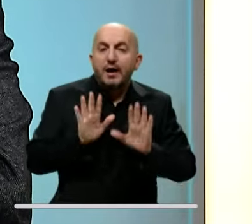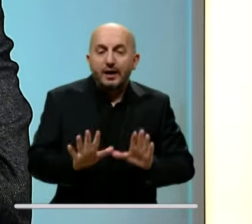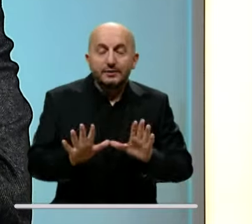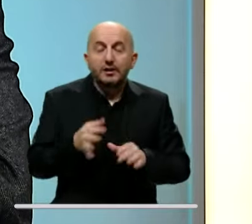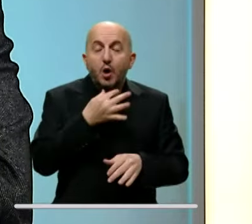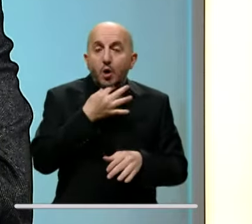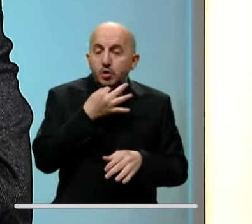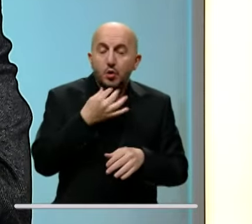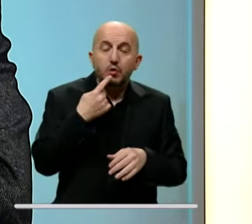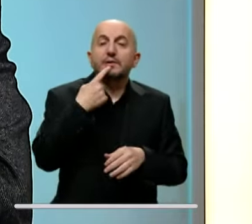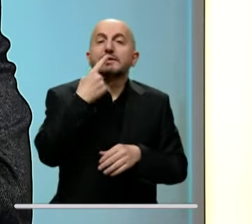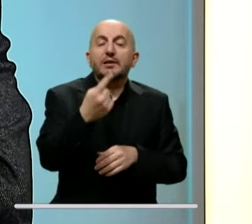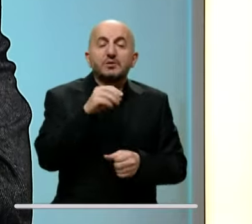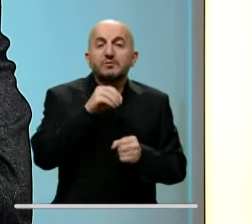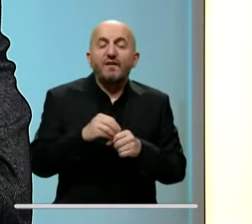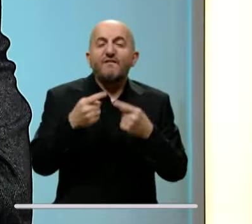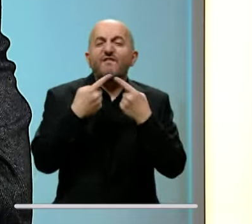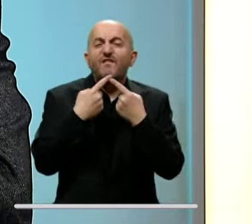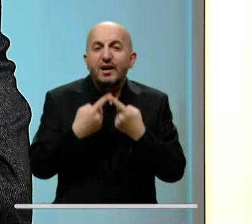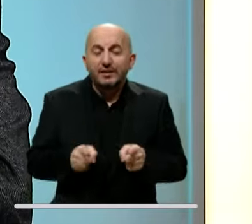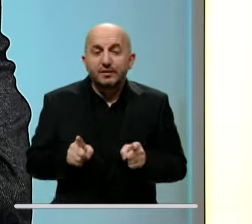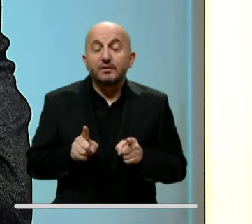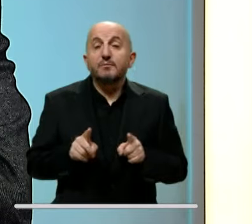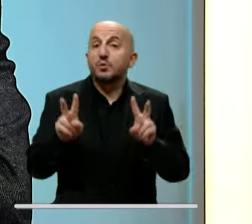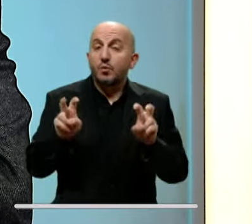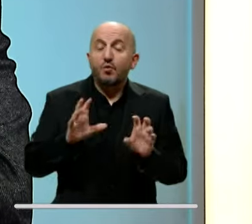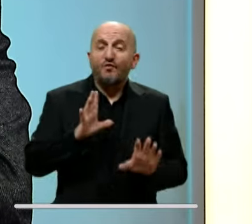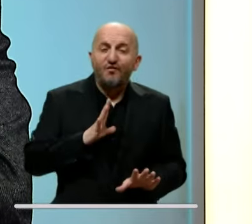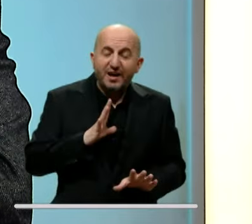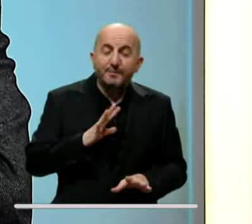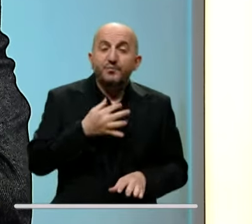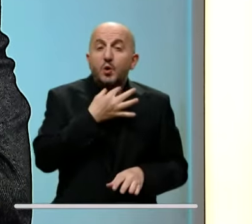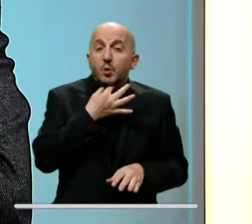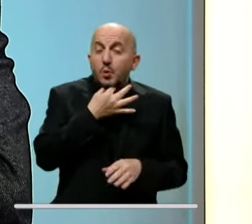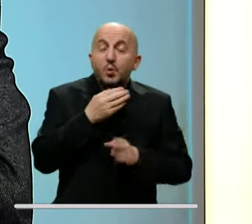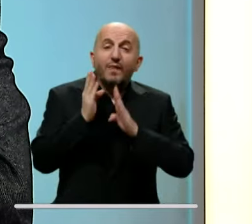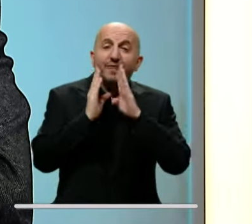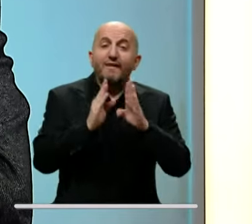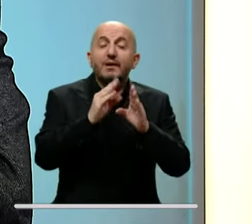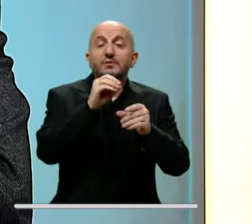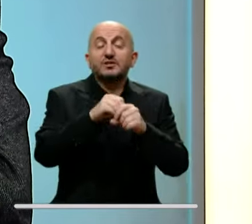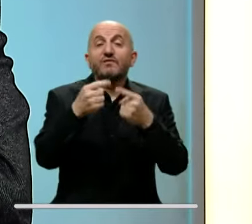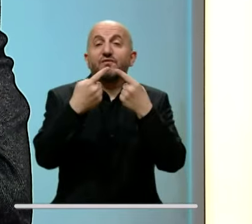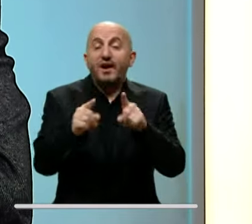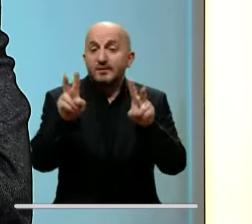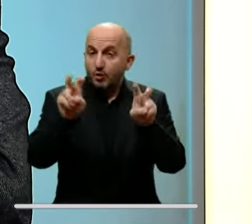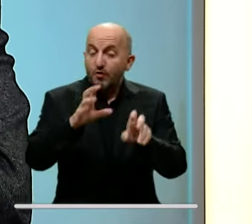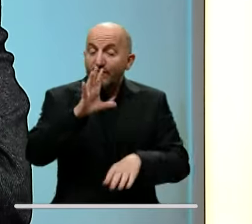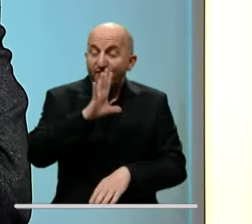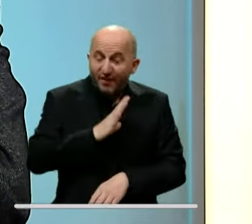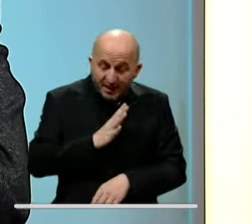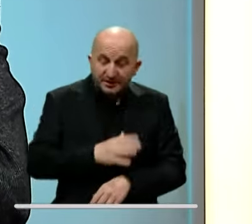özürlü diyebilmemiz için farklı bir Eee husus var özürlülüğün devamı için farklı bir husus var